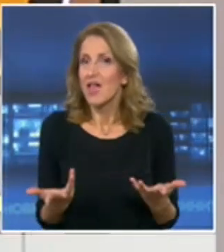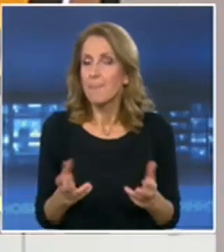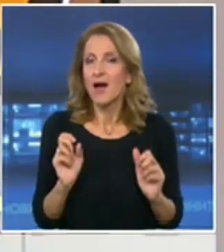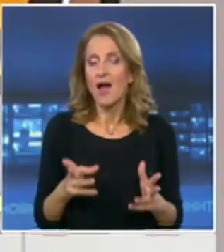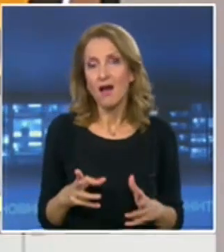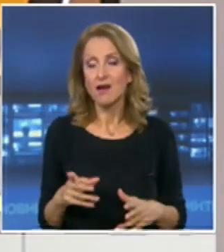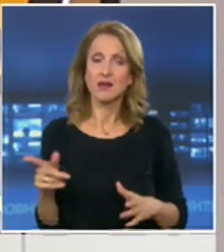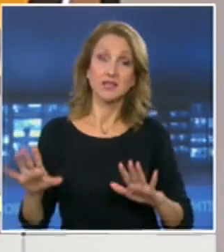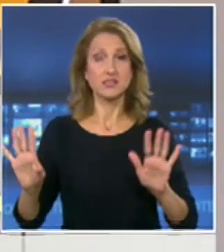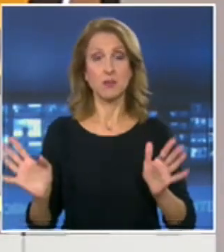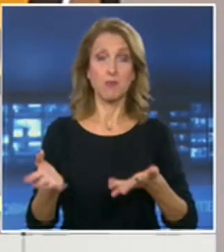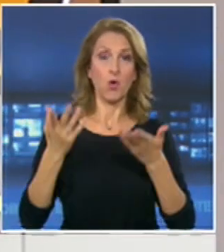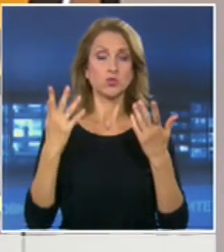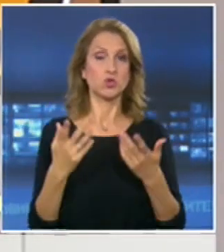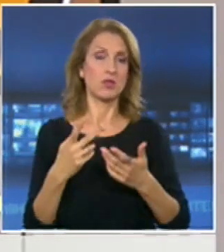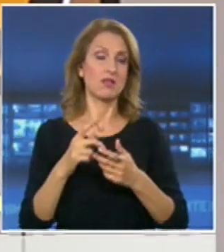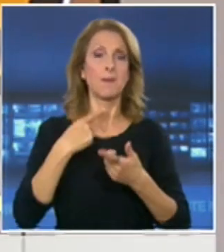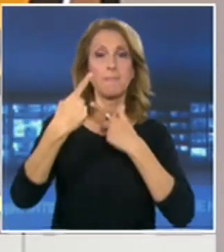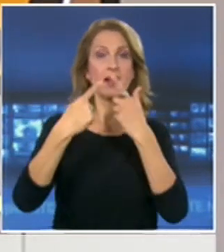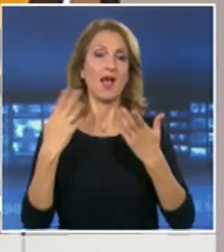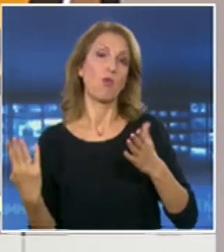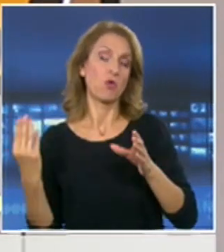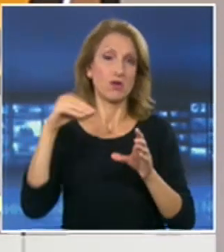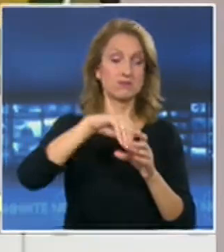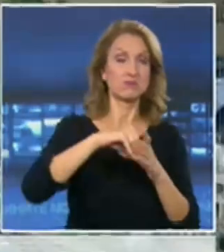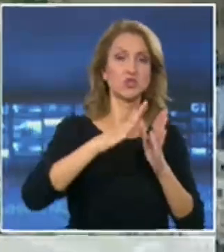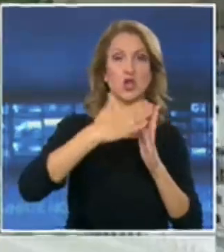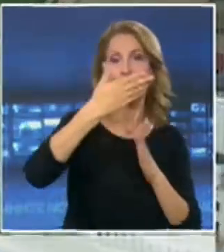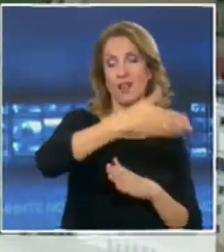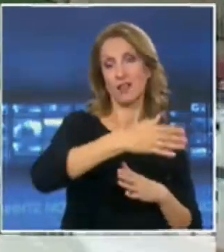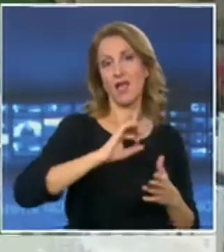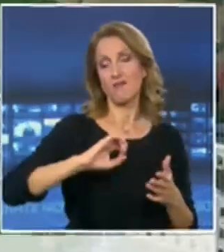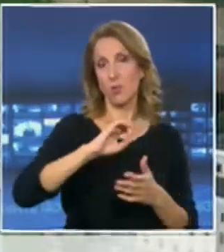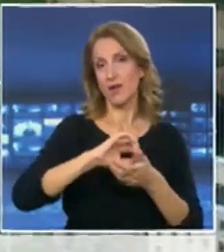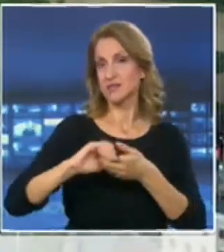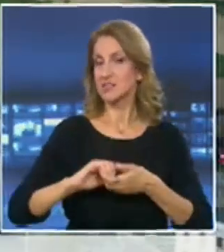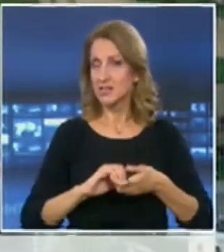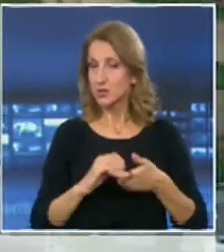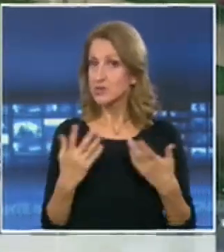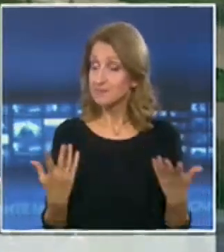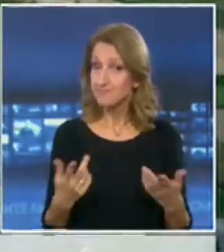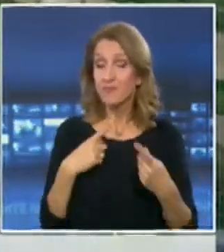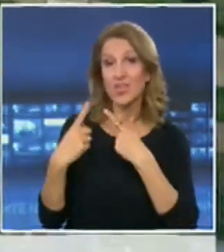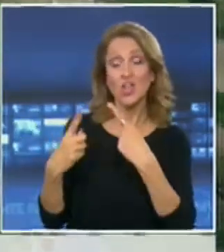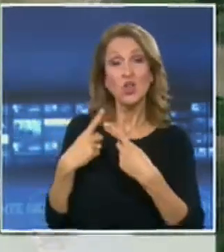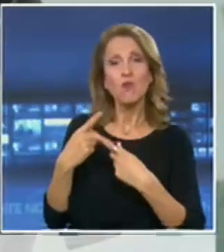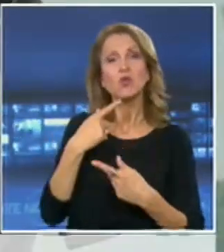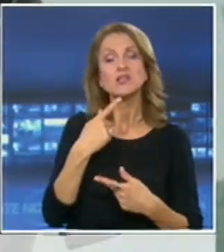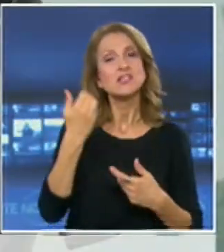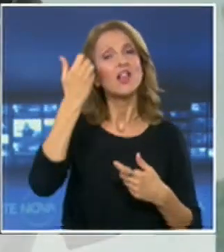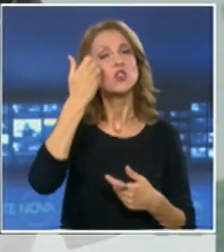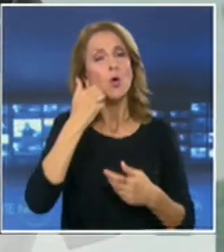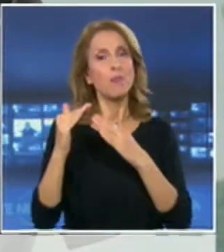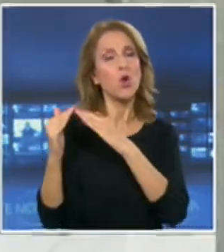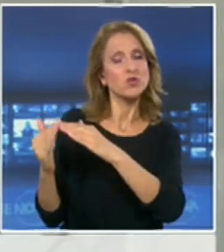си готов за започване на преговори за членство в Европейския съюз. Договорът за добросъседство е бил нарушен десетки